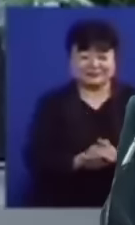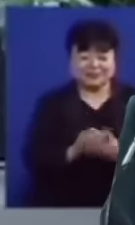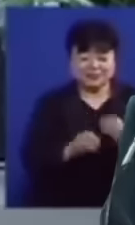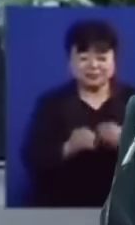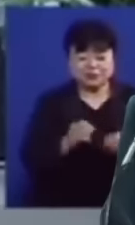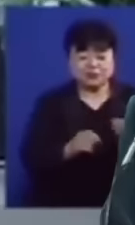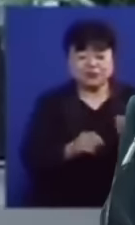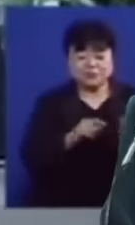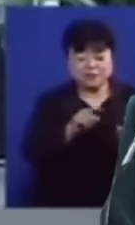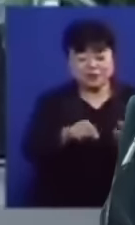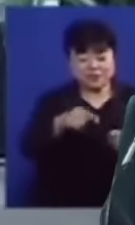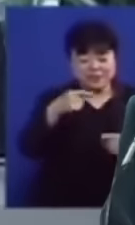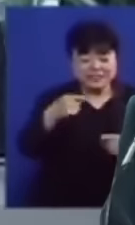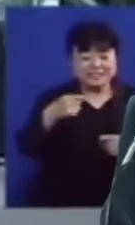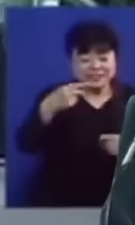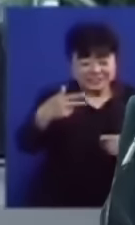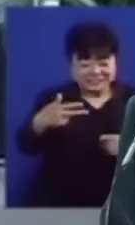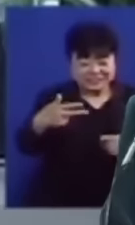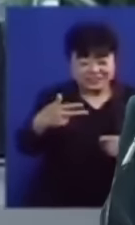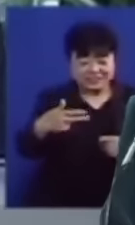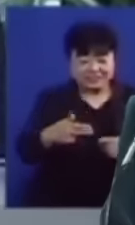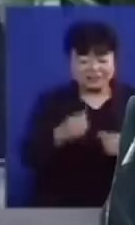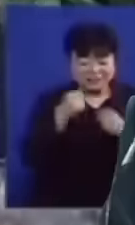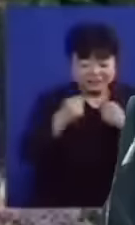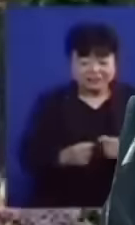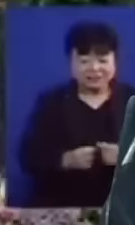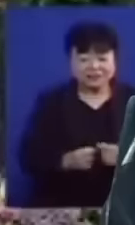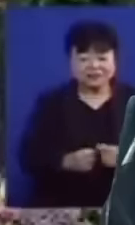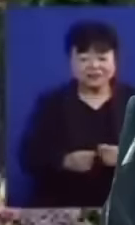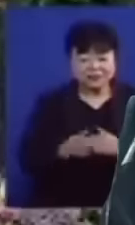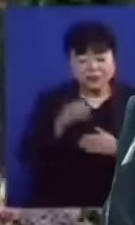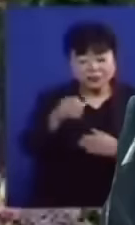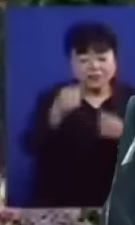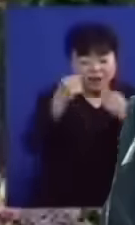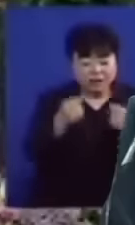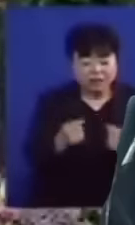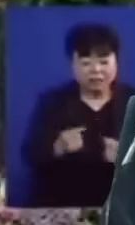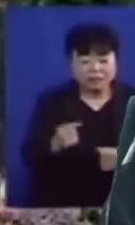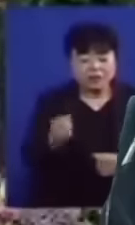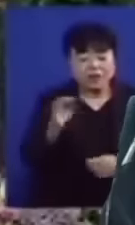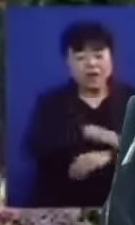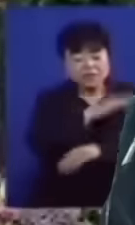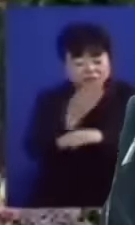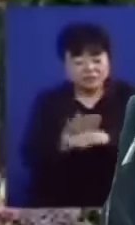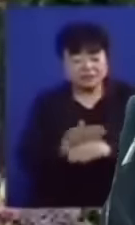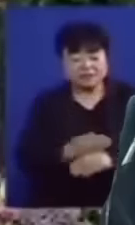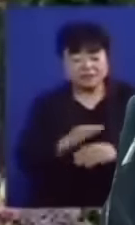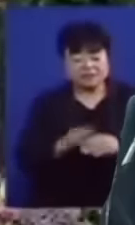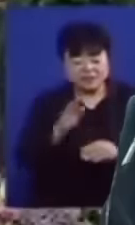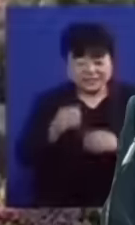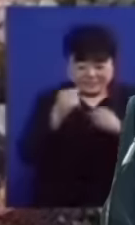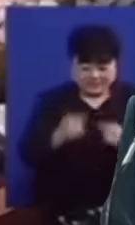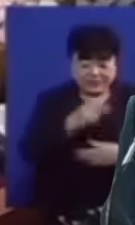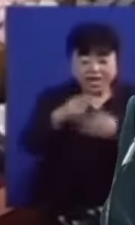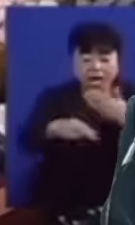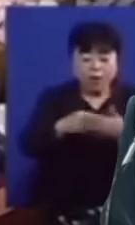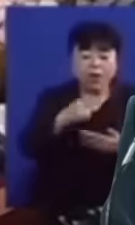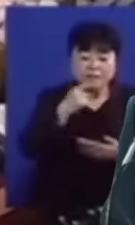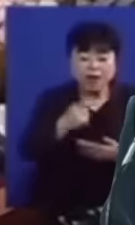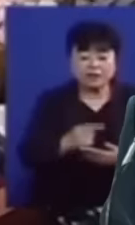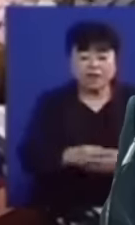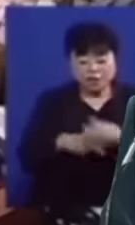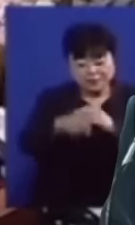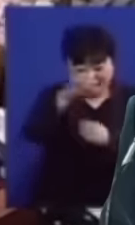시편 91편 1절로 7절에 지존자의 은밀한 곳에 거하며 전능자의 그늘 아래 자는 자여 나는 야훼를 향하여 말하기를 그는